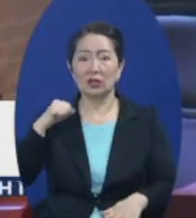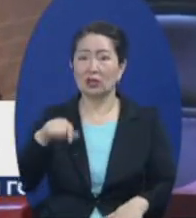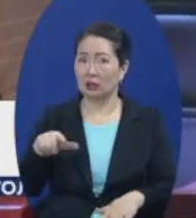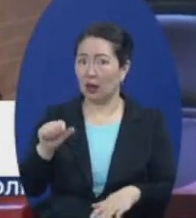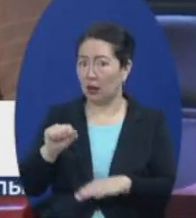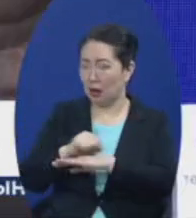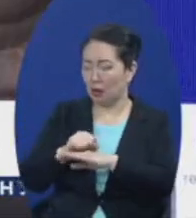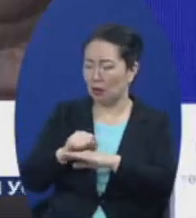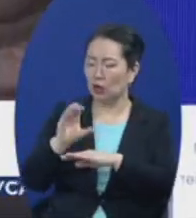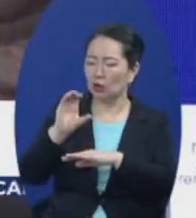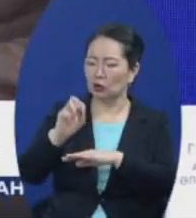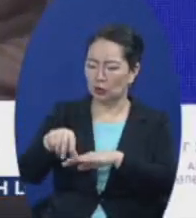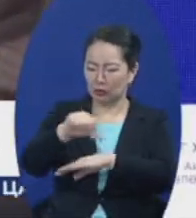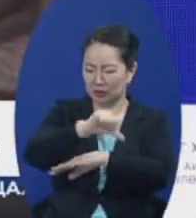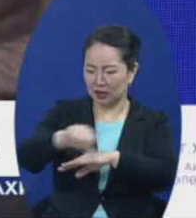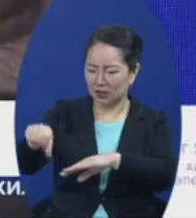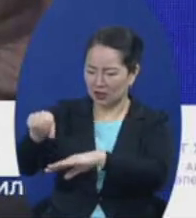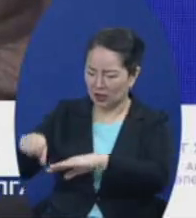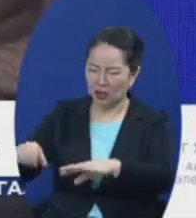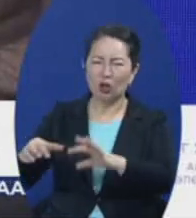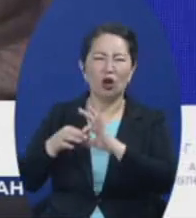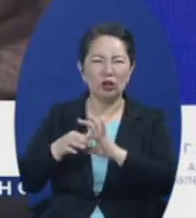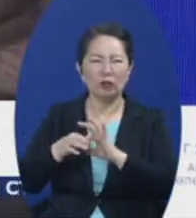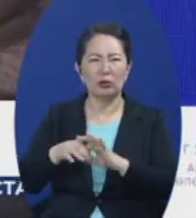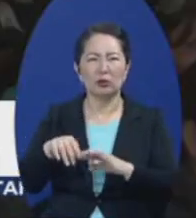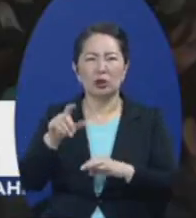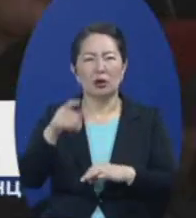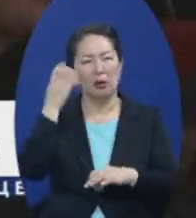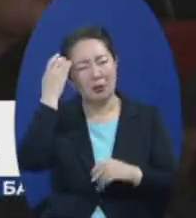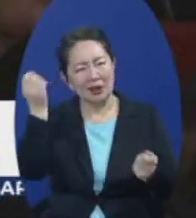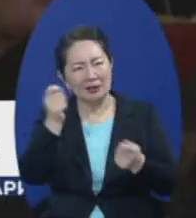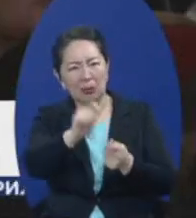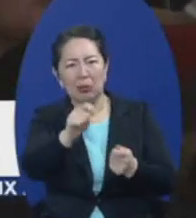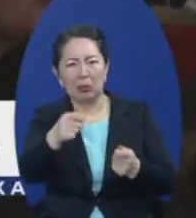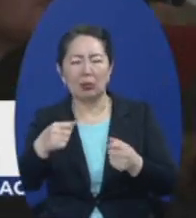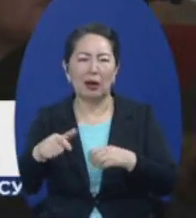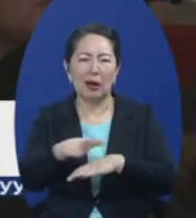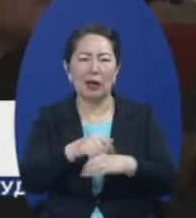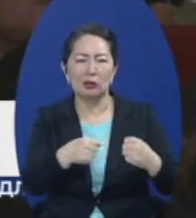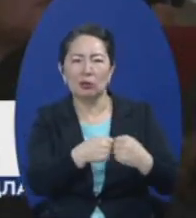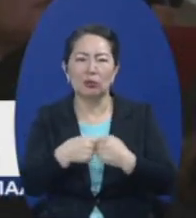хилийн цэсийн асуудлаас болж малчид бэлчээр нутгаа булаалцах зэрэг асуудал олон гарч байна. Одоо